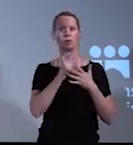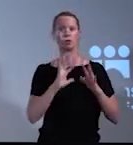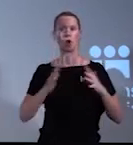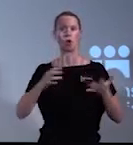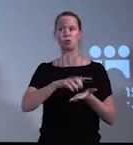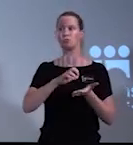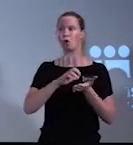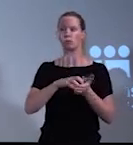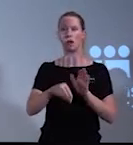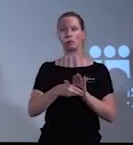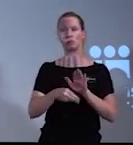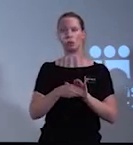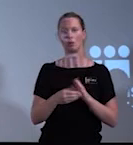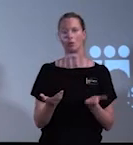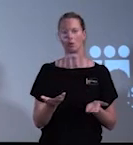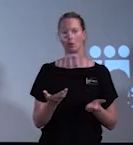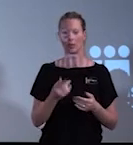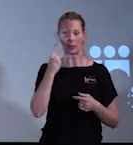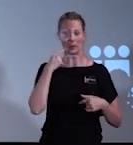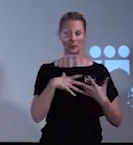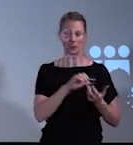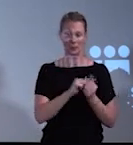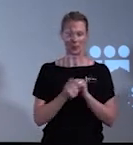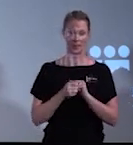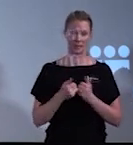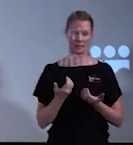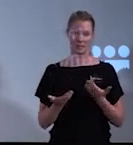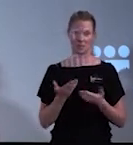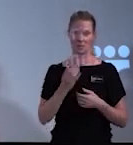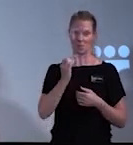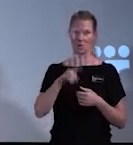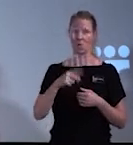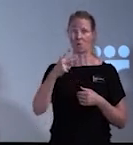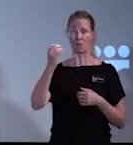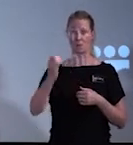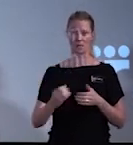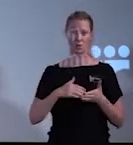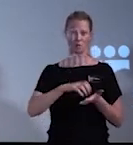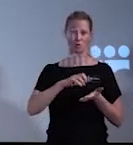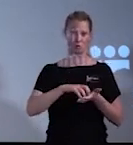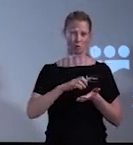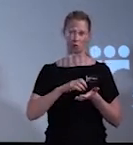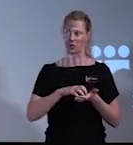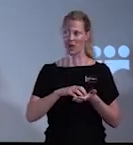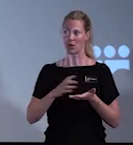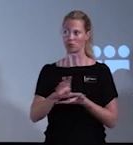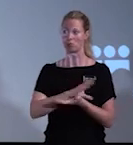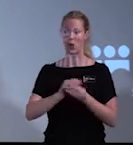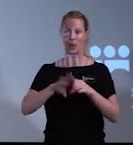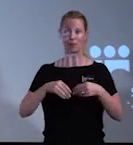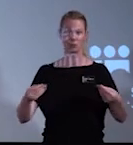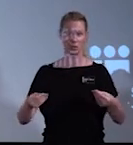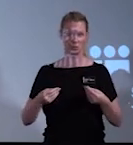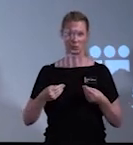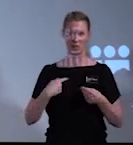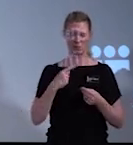de statliga anslagen? Kulturpolitiken utgör ungefär 0,8% av den statens totala budget. Så att